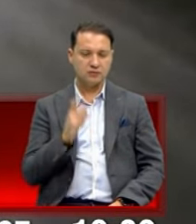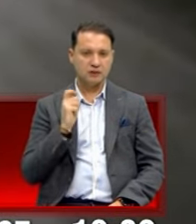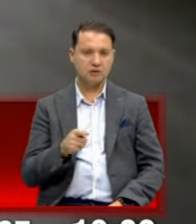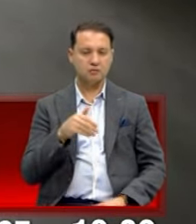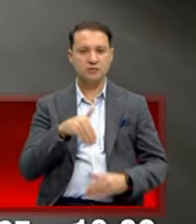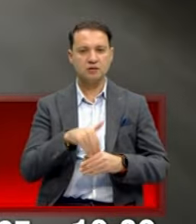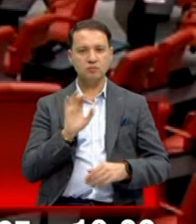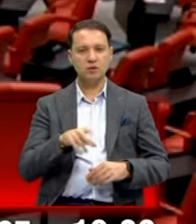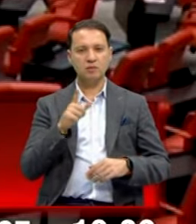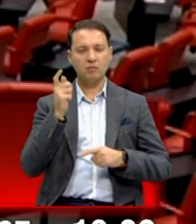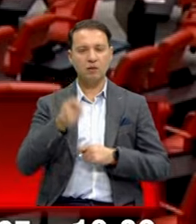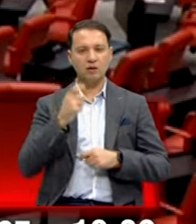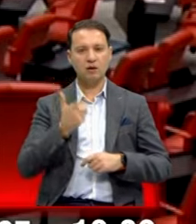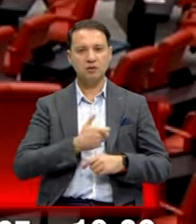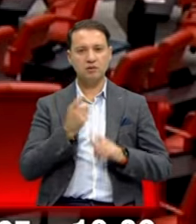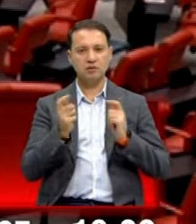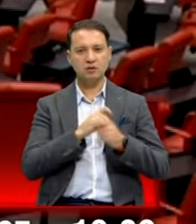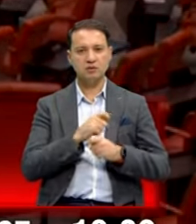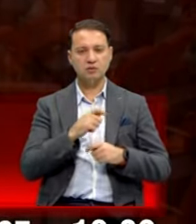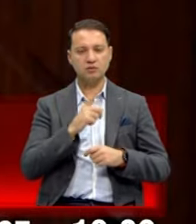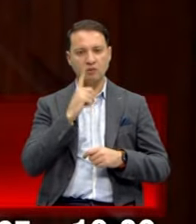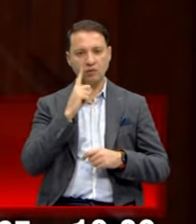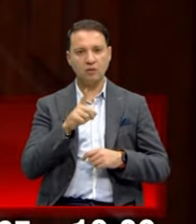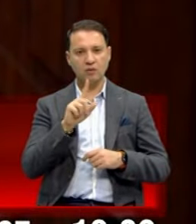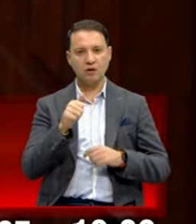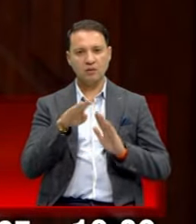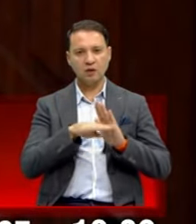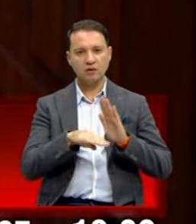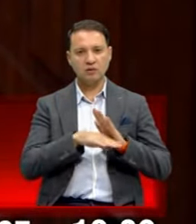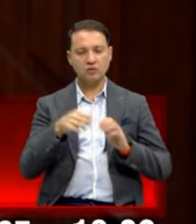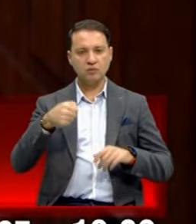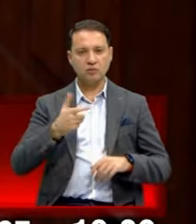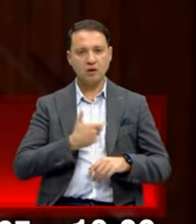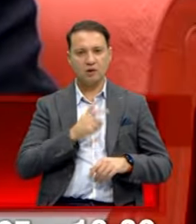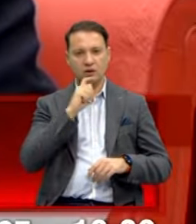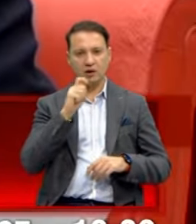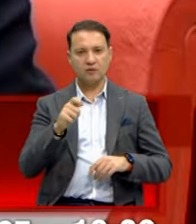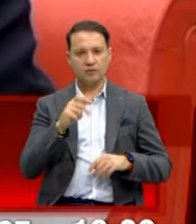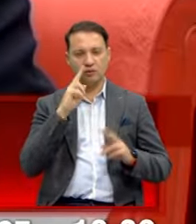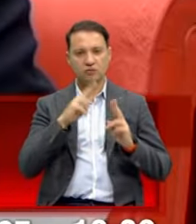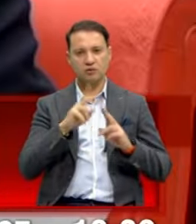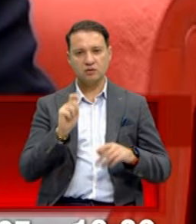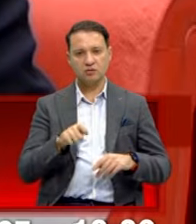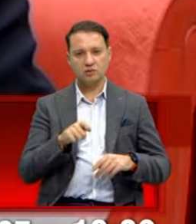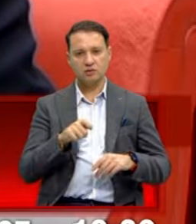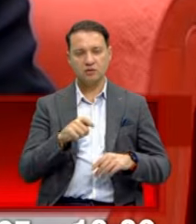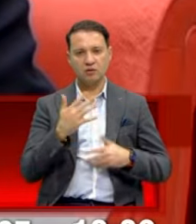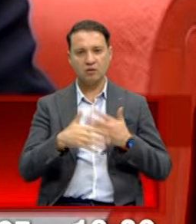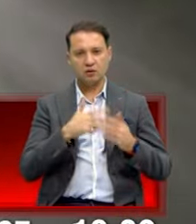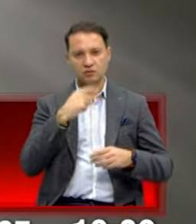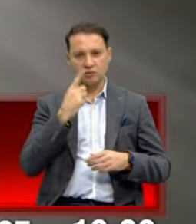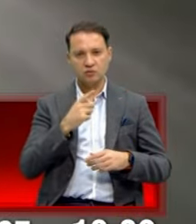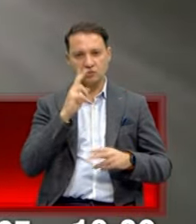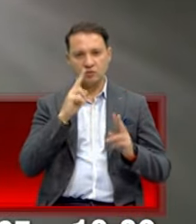Aslında mecliste bugün maden kanununda değişikliği öngören 16 maddelik torba kanun teklifi görüşmeleri yapılacaktı. Facia